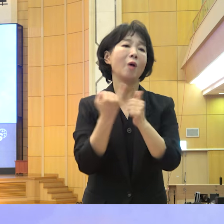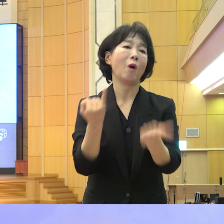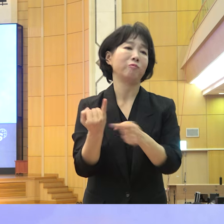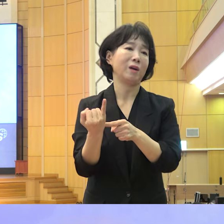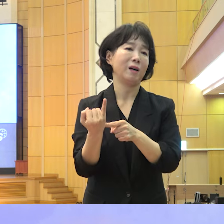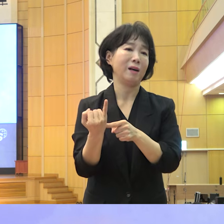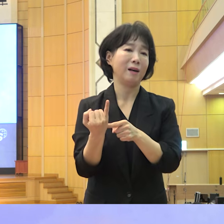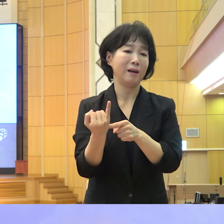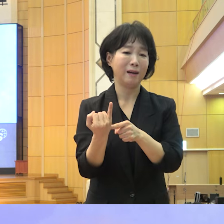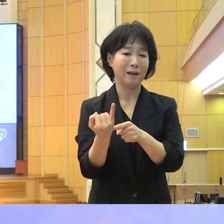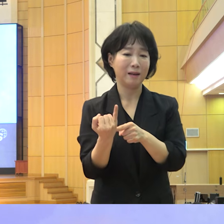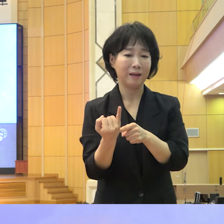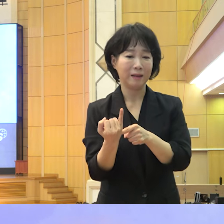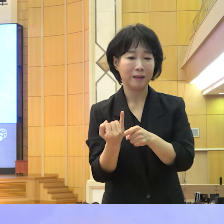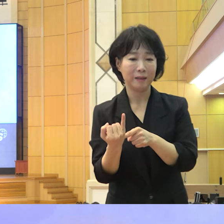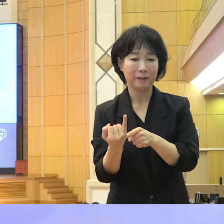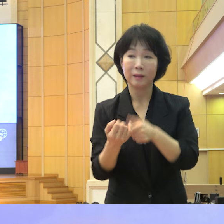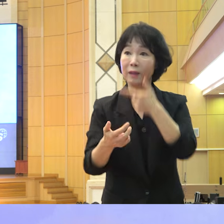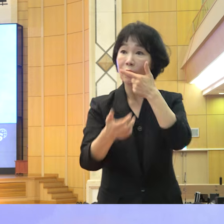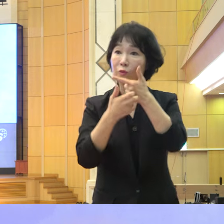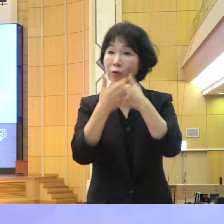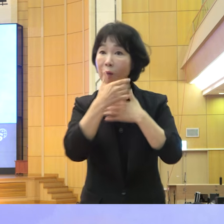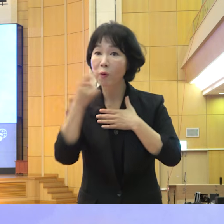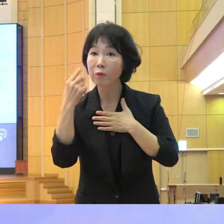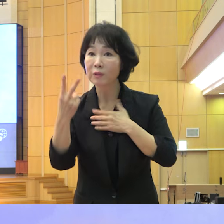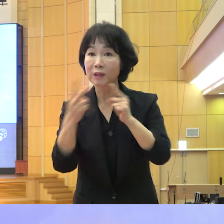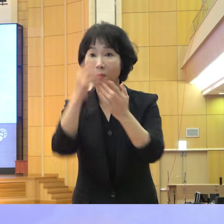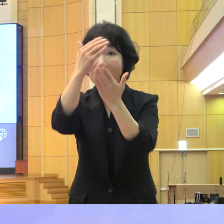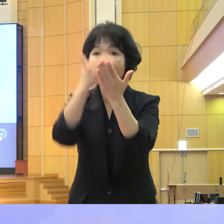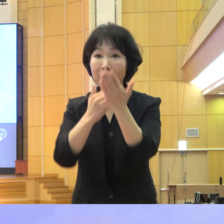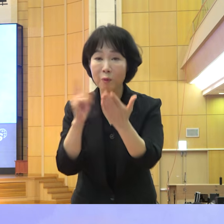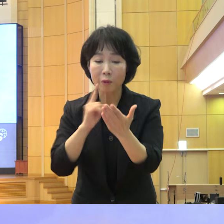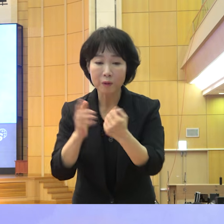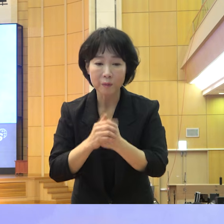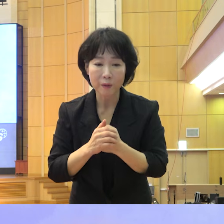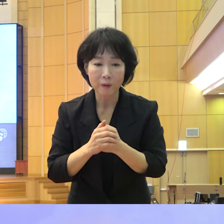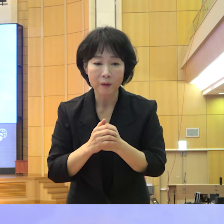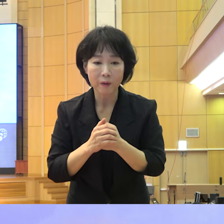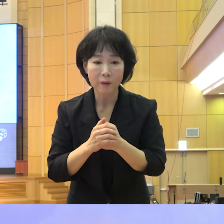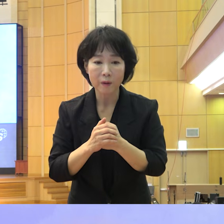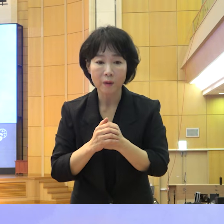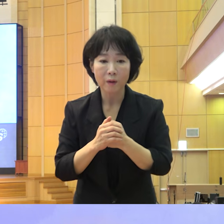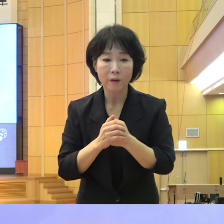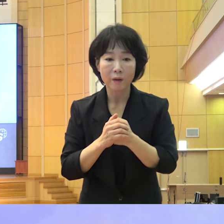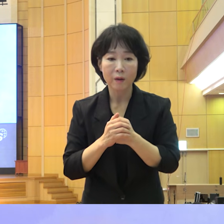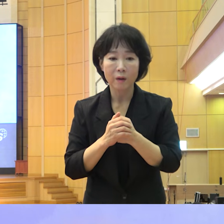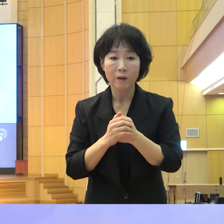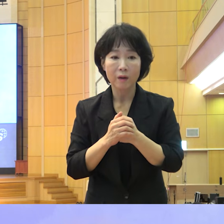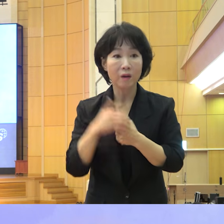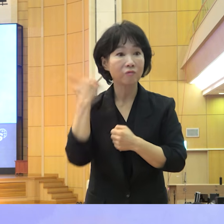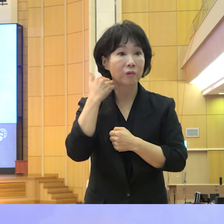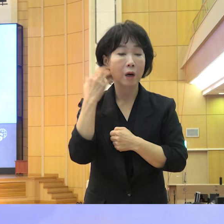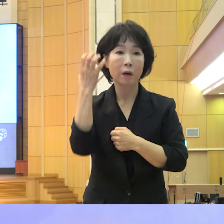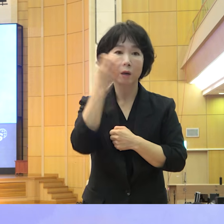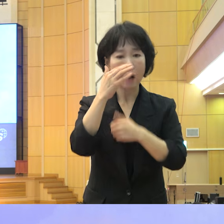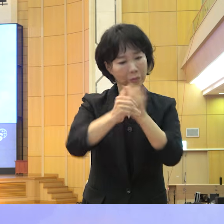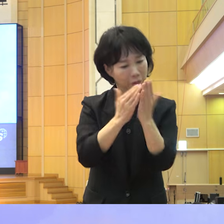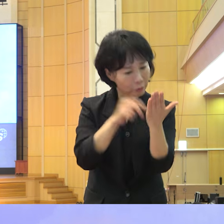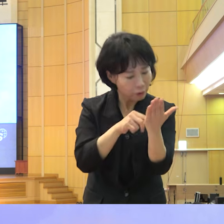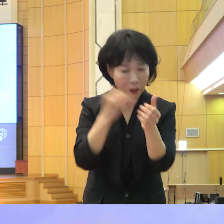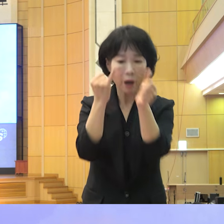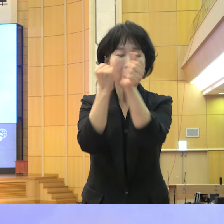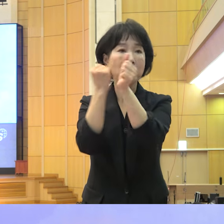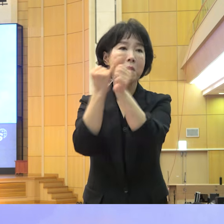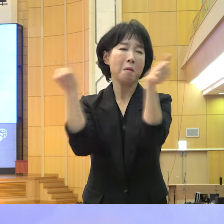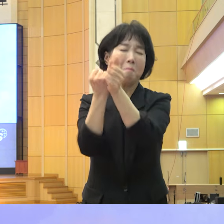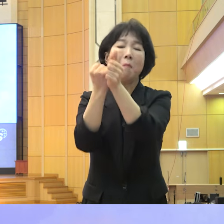특히 누가복음 2장에 보면요, 과부된 지 84년이 됐다 그랬어. 과부된